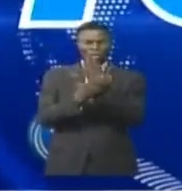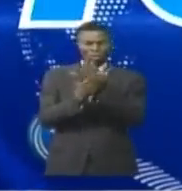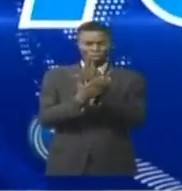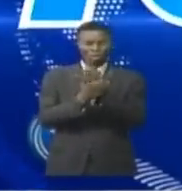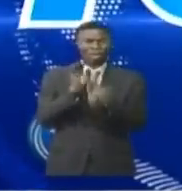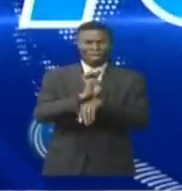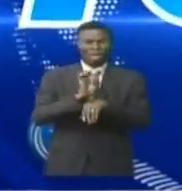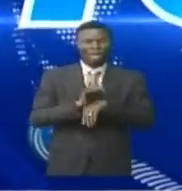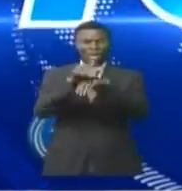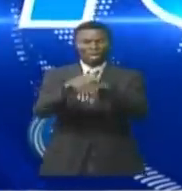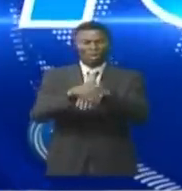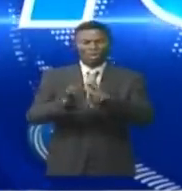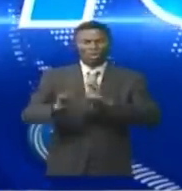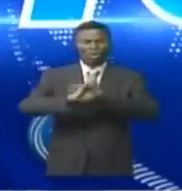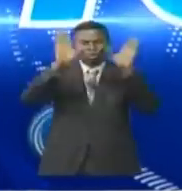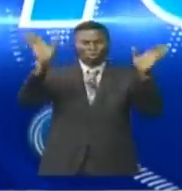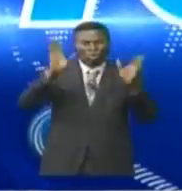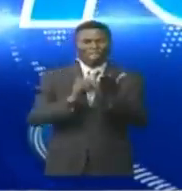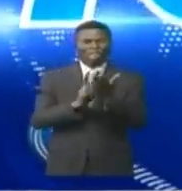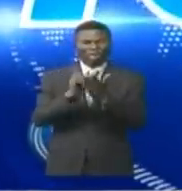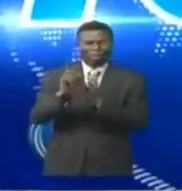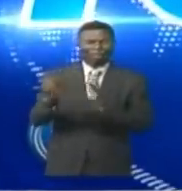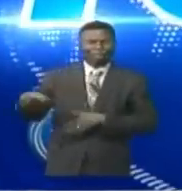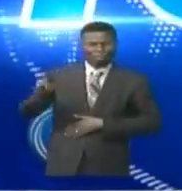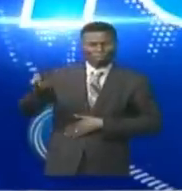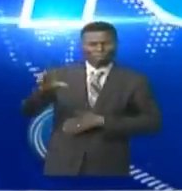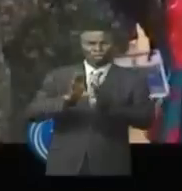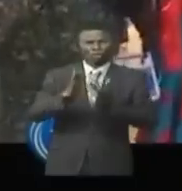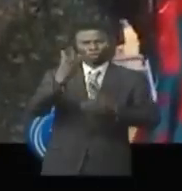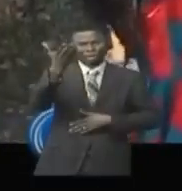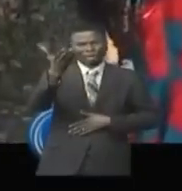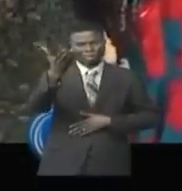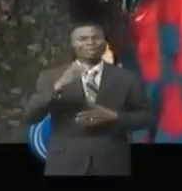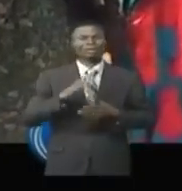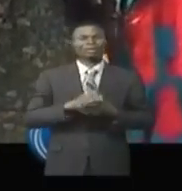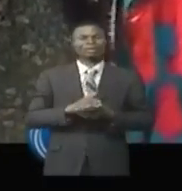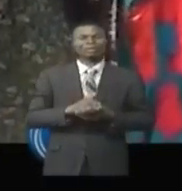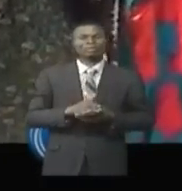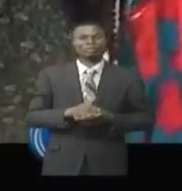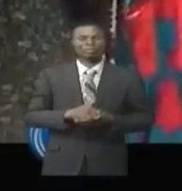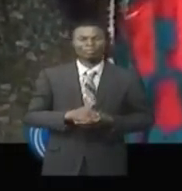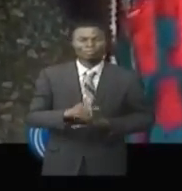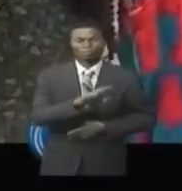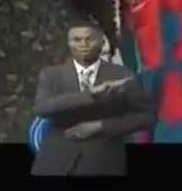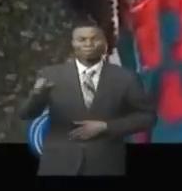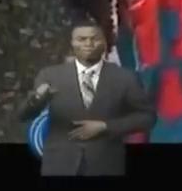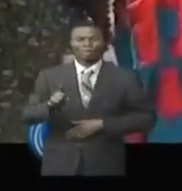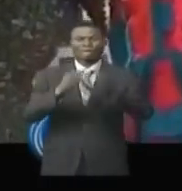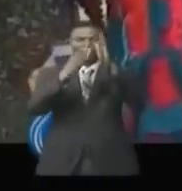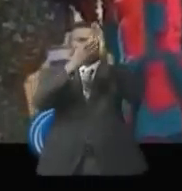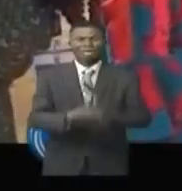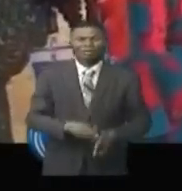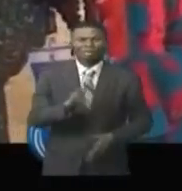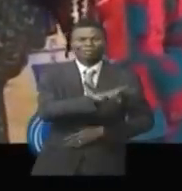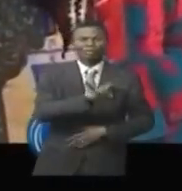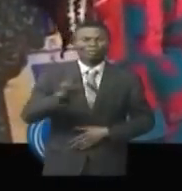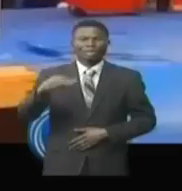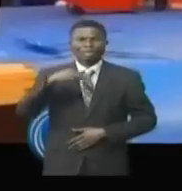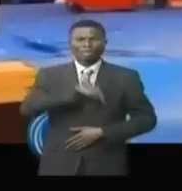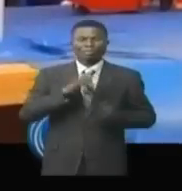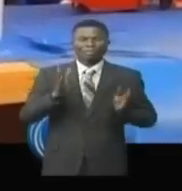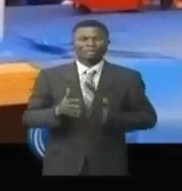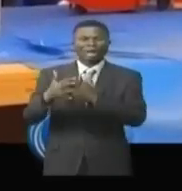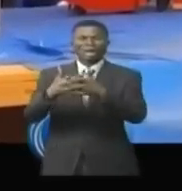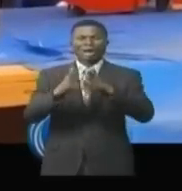contribué au rayonnement de cette contrée. David Mubenga a signé ce reportage. Créée en 1922 par les missionnaires